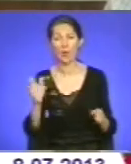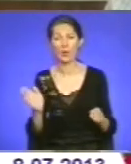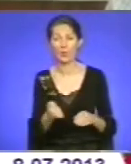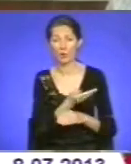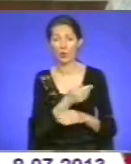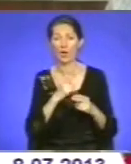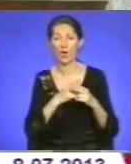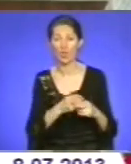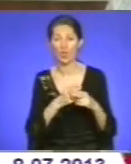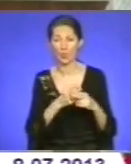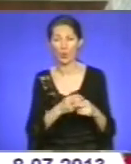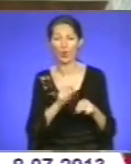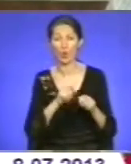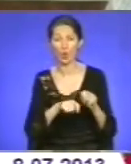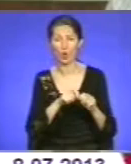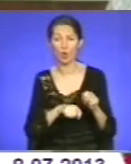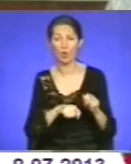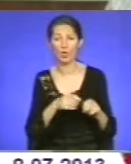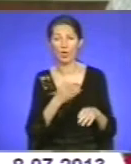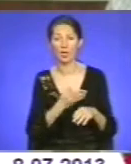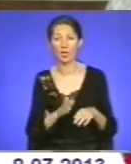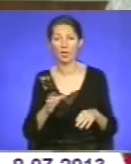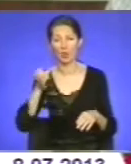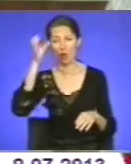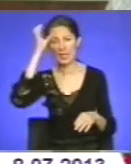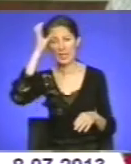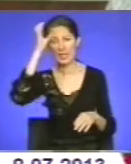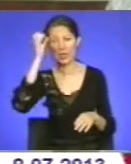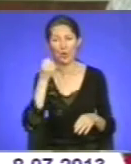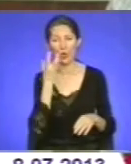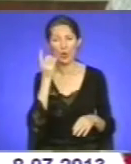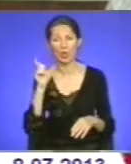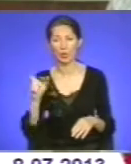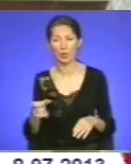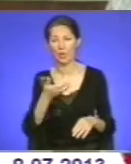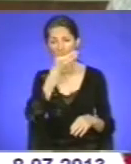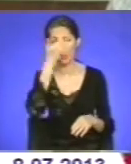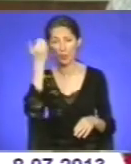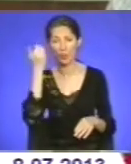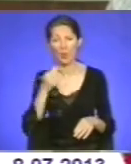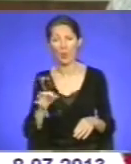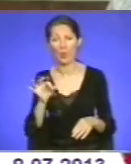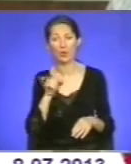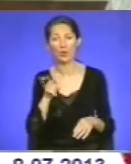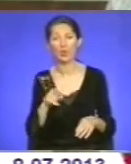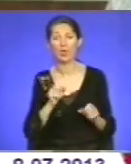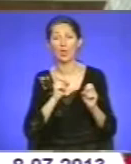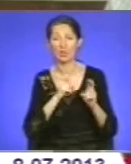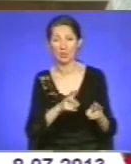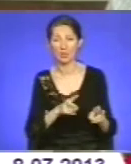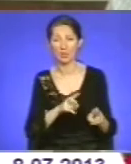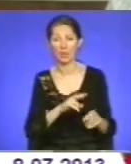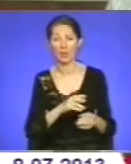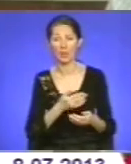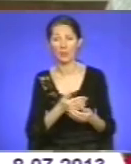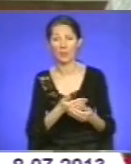той контроль, частину інтелекту, коли людина забуває про ті ризики,